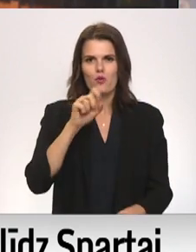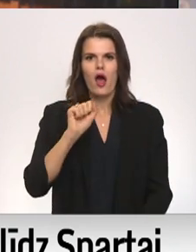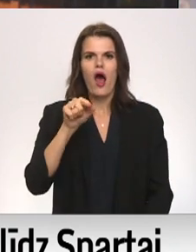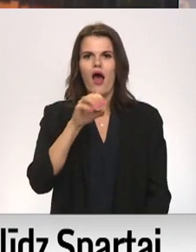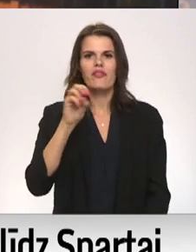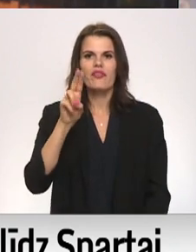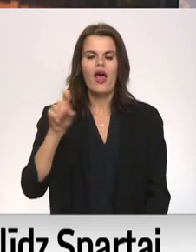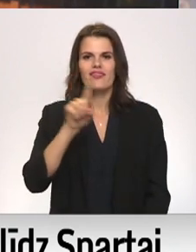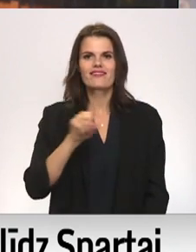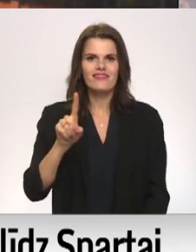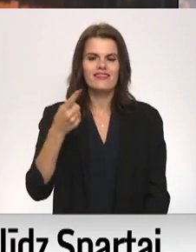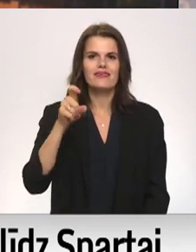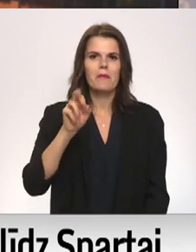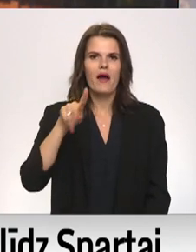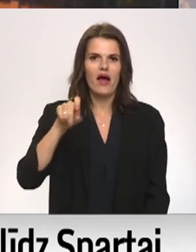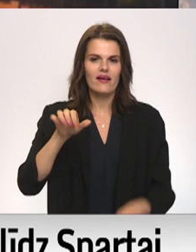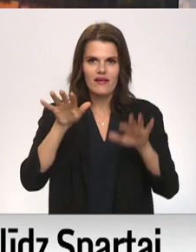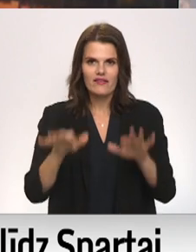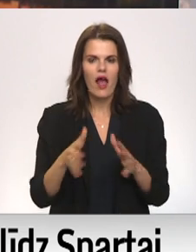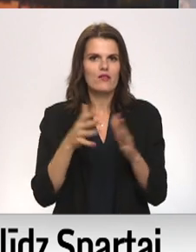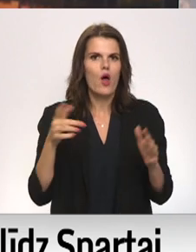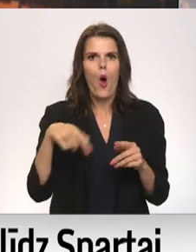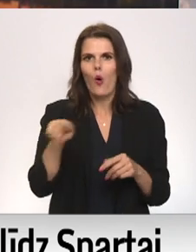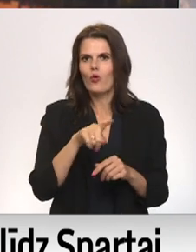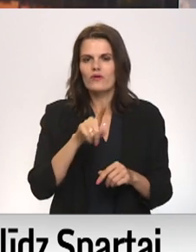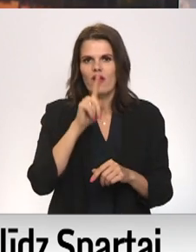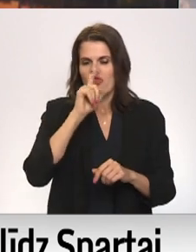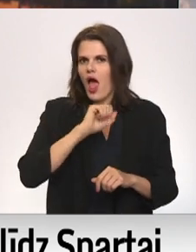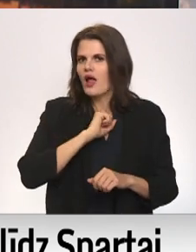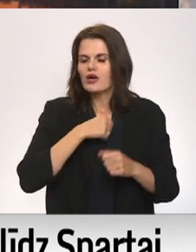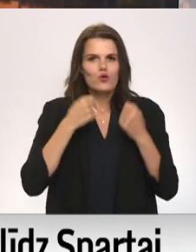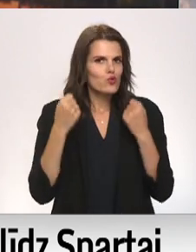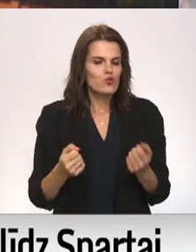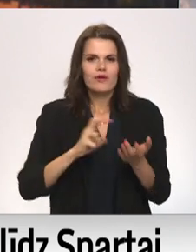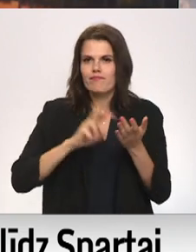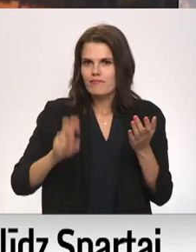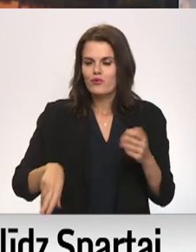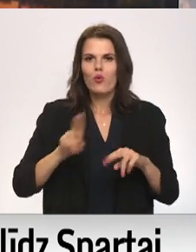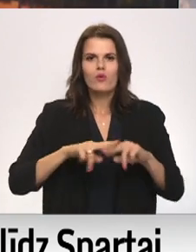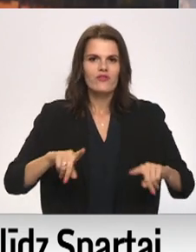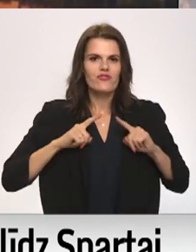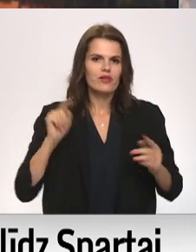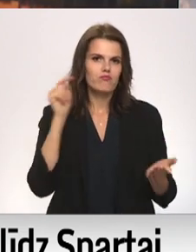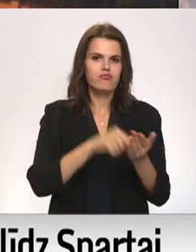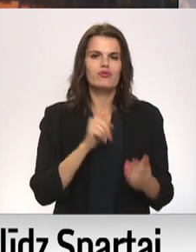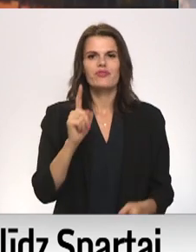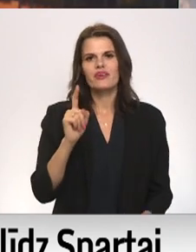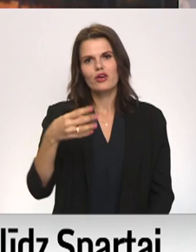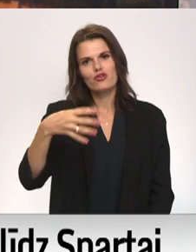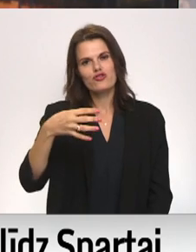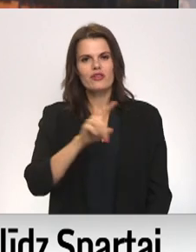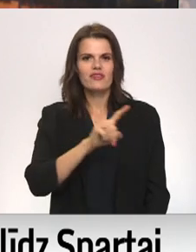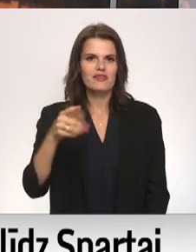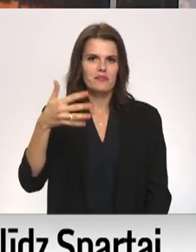Atēnām līdz Spartai. Un daudz sportisti neiztur no sacensībām izstājas un finišu sasniedz tikai aptuveni 40